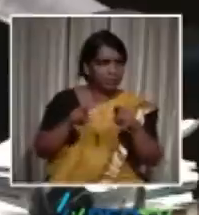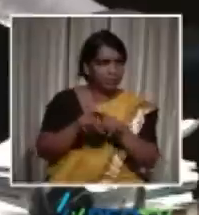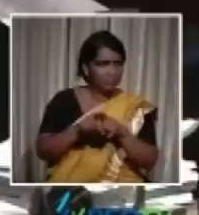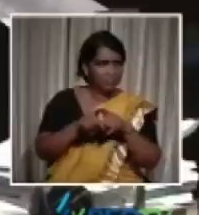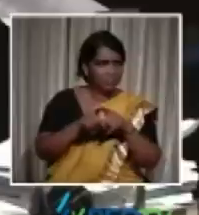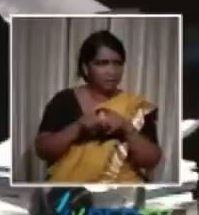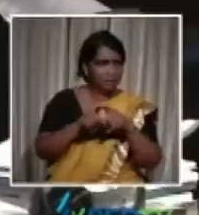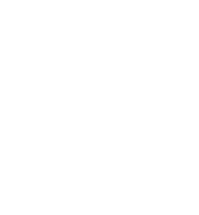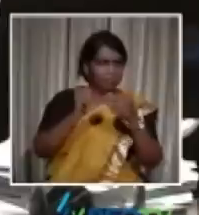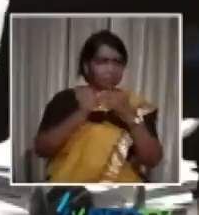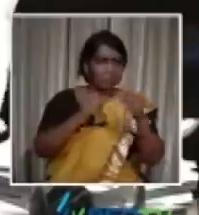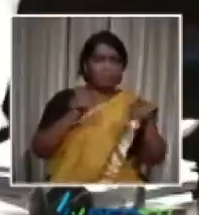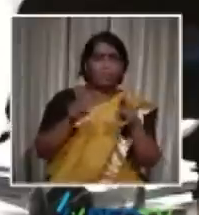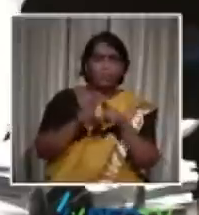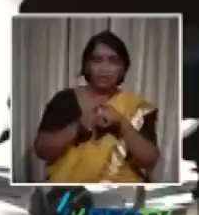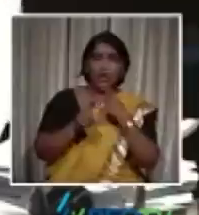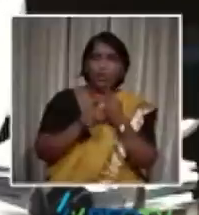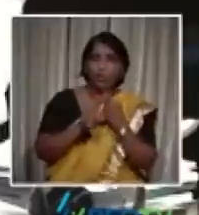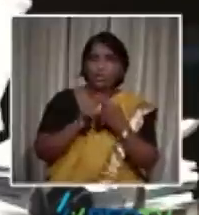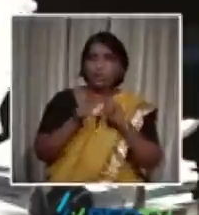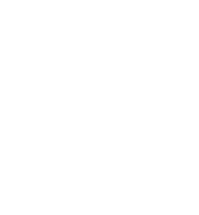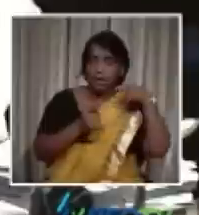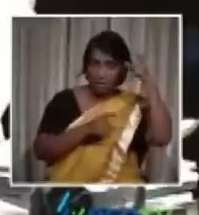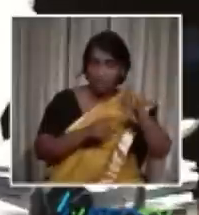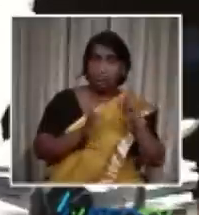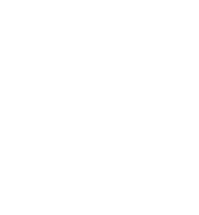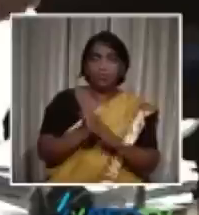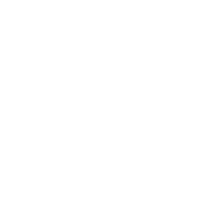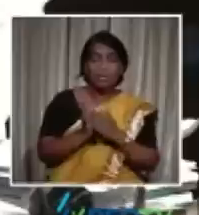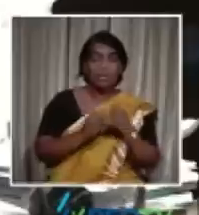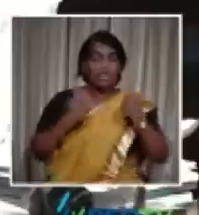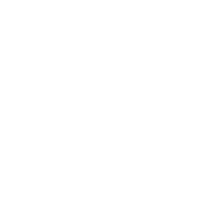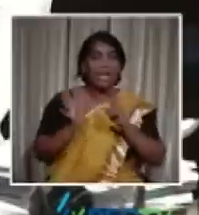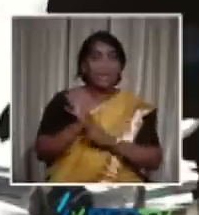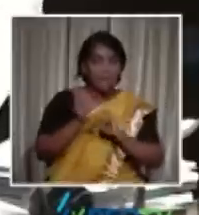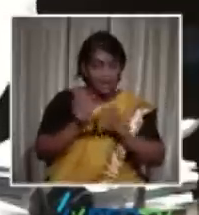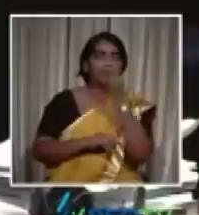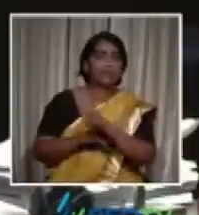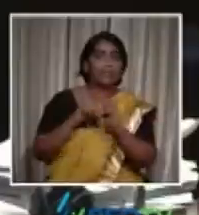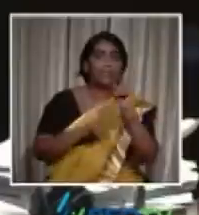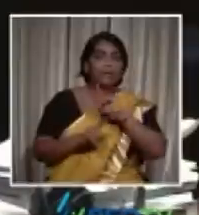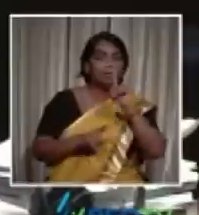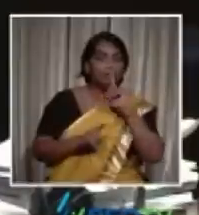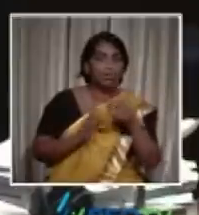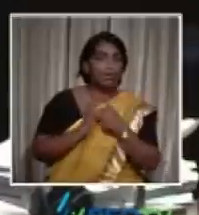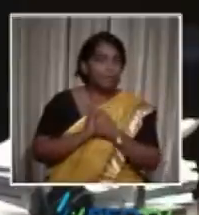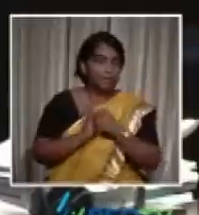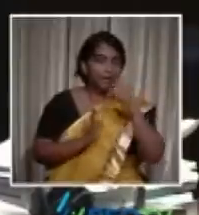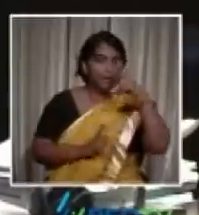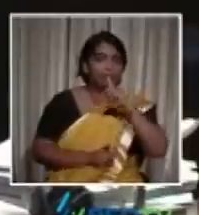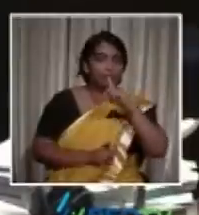කුසලා සරෝජනි මම වගකීමෙන් කියන්නේ කුසලා සරෝජනි මහත්මයා කමිටුවේ සභාපති කරන්න කියලා ඉල්ලුවේ නිමල් සිරිපාල රනිල් වික්‍රමසිංහගේ ගරු නියෝජ්‍ය කතානායකතුමනි